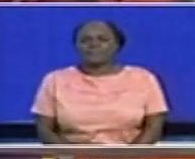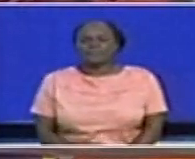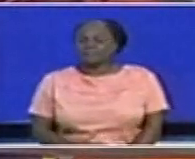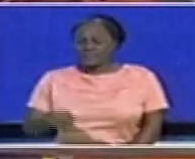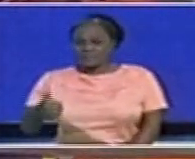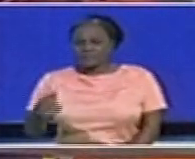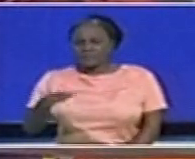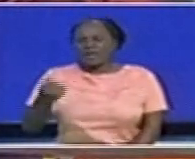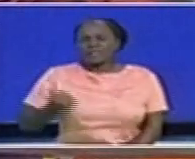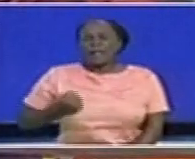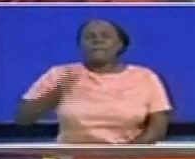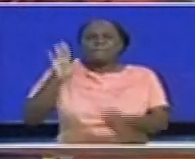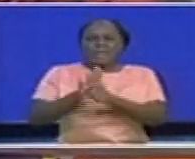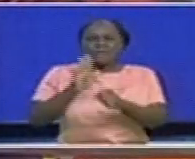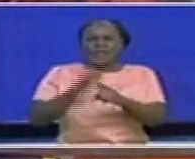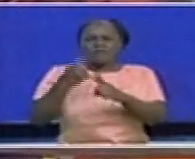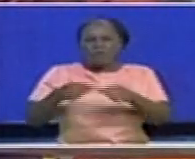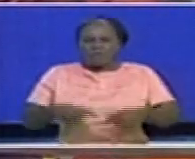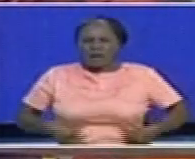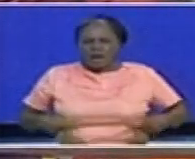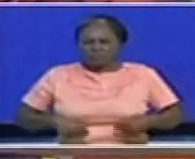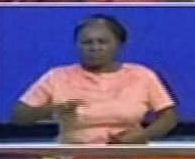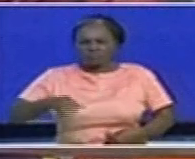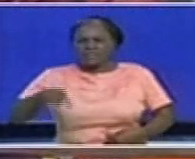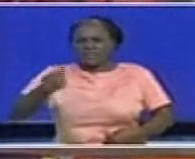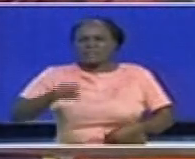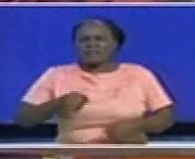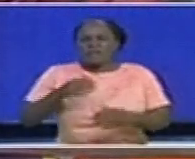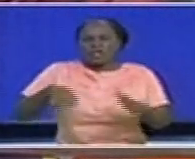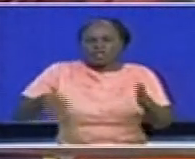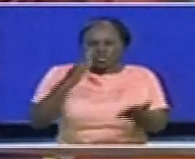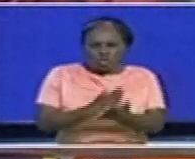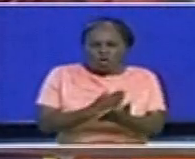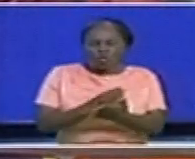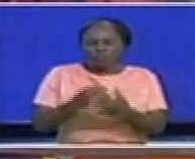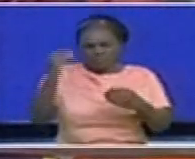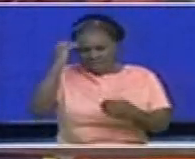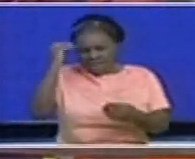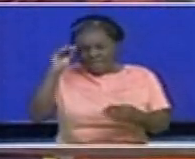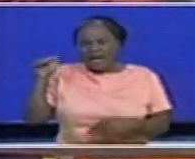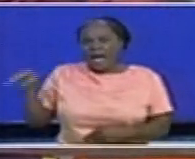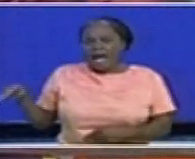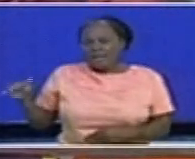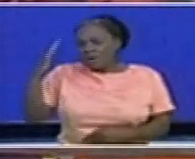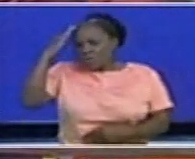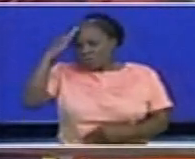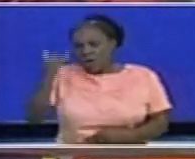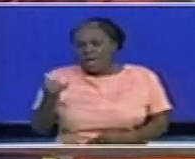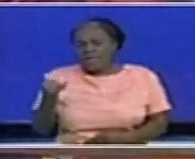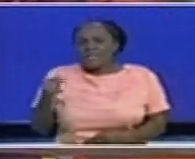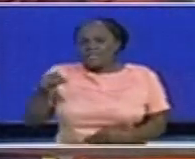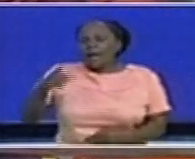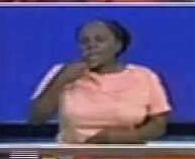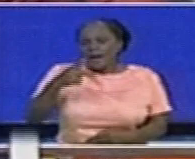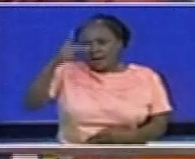Kwingineko, wasichana wengi kutoka kaunti ya Garissa ulazimika kukatiza masomo yao mapema kutokana na ile hali ambapo wazazi